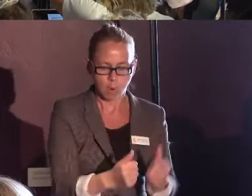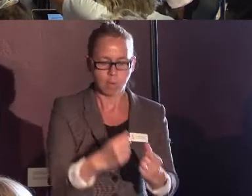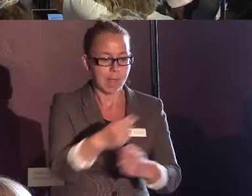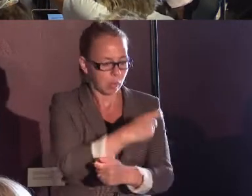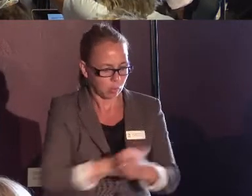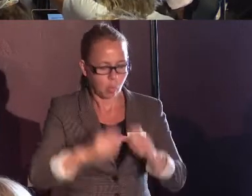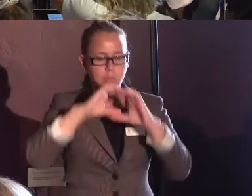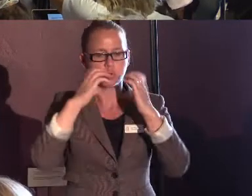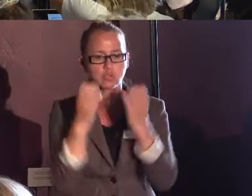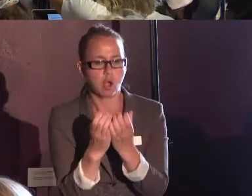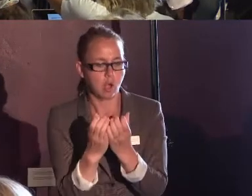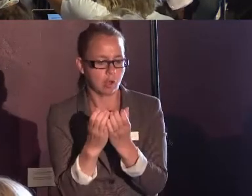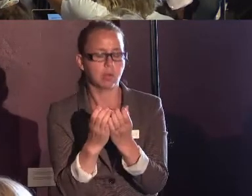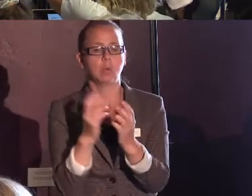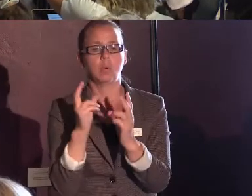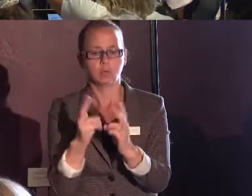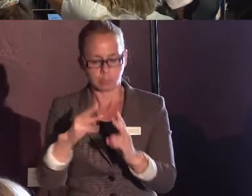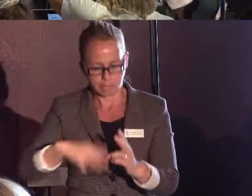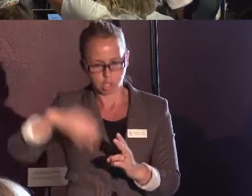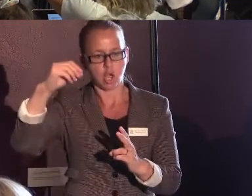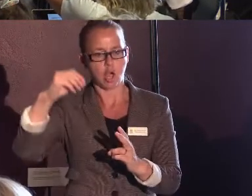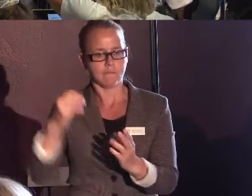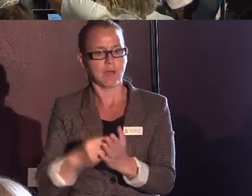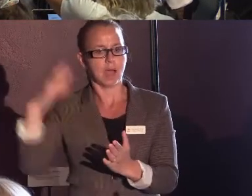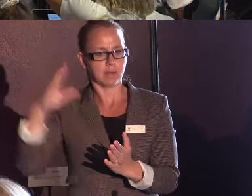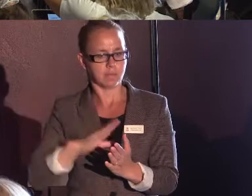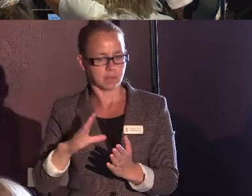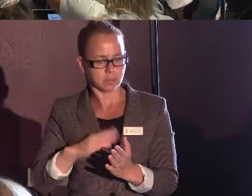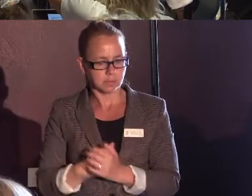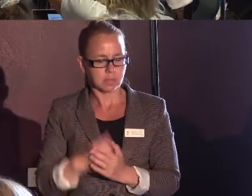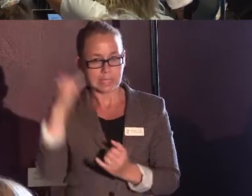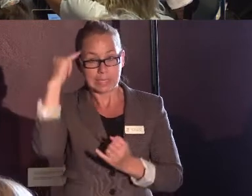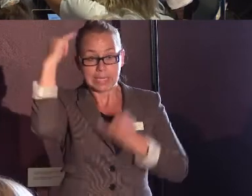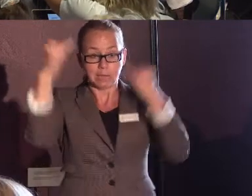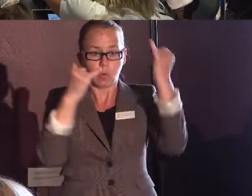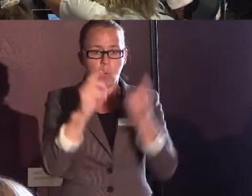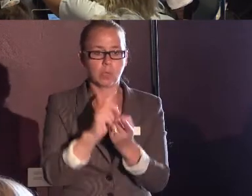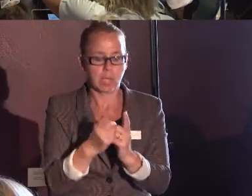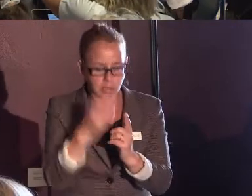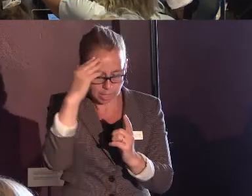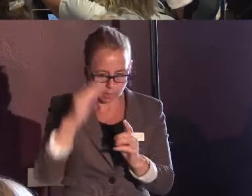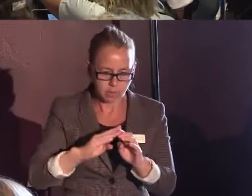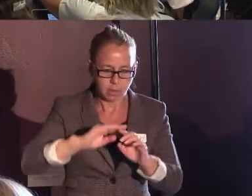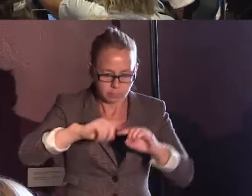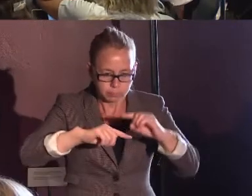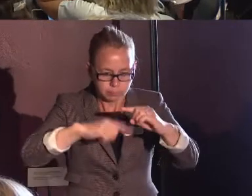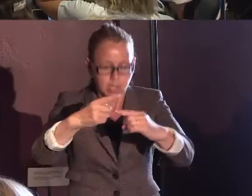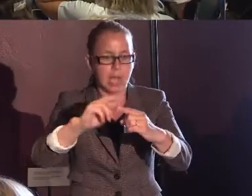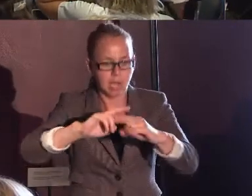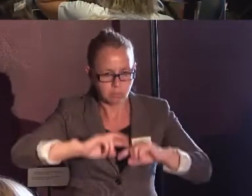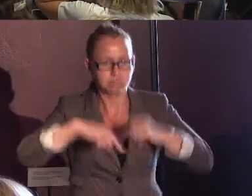ekonomiska, sociala eller miljömässiga värden. Innovation kanske är stegvis eller i stora